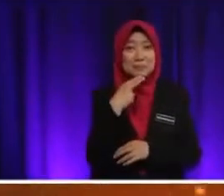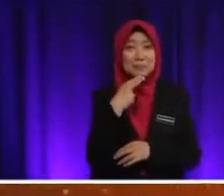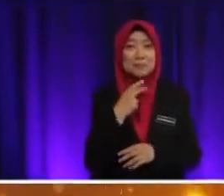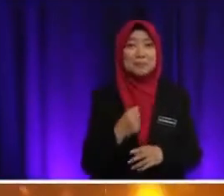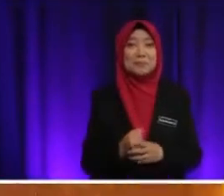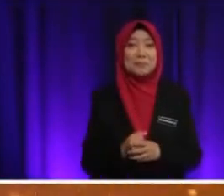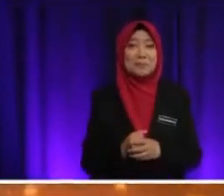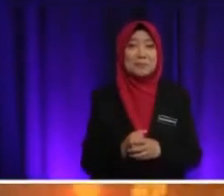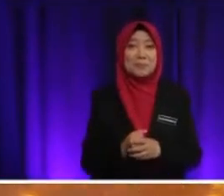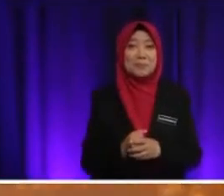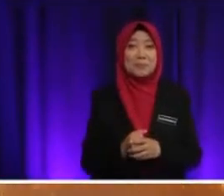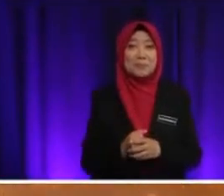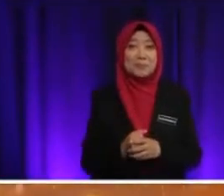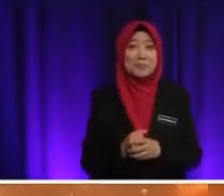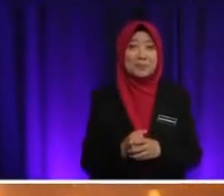juga